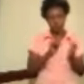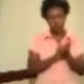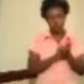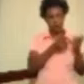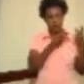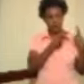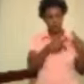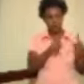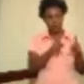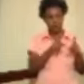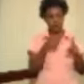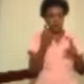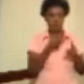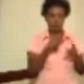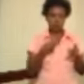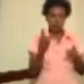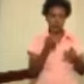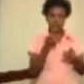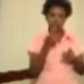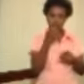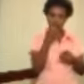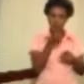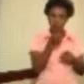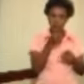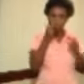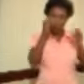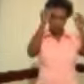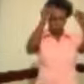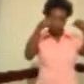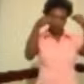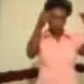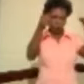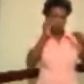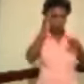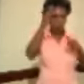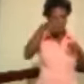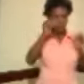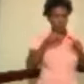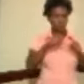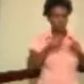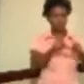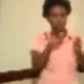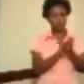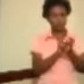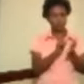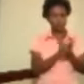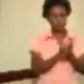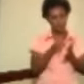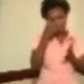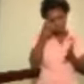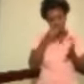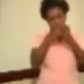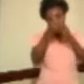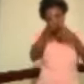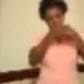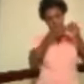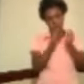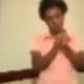moi, je dis qu'un gouvernement signé, un gouvernement qui vient après lui, a assumé plan de reconstruction, mais avec